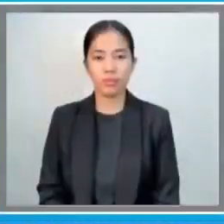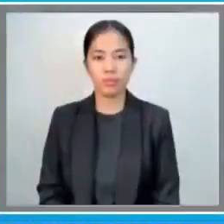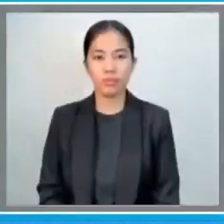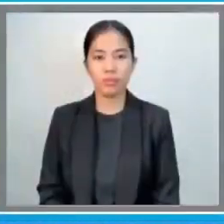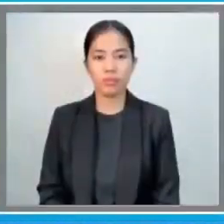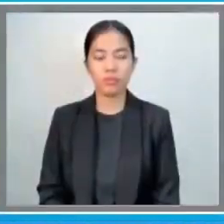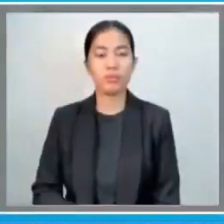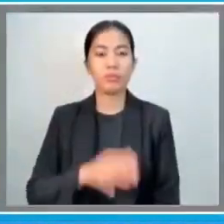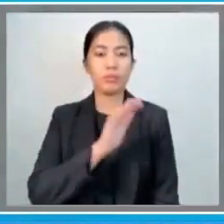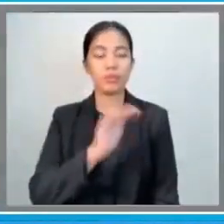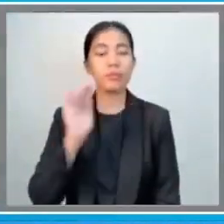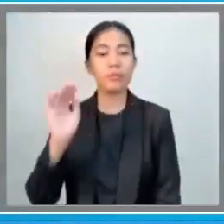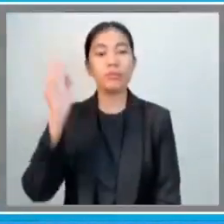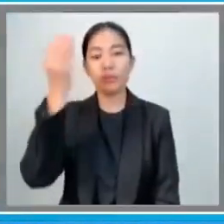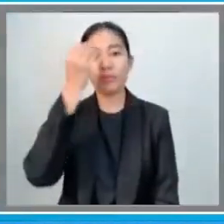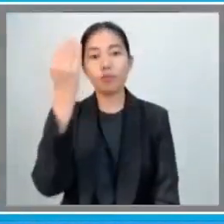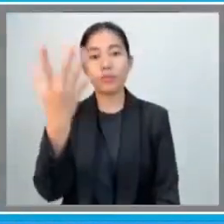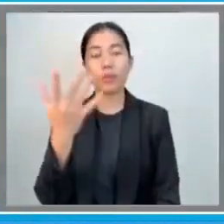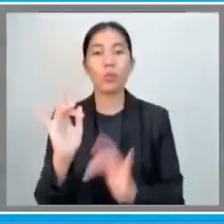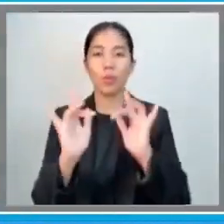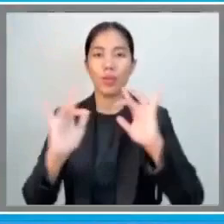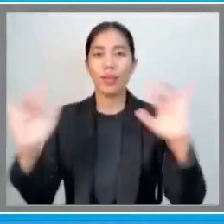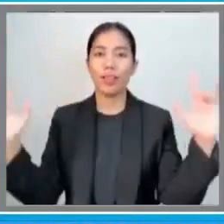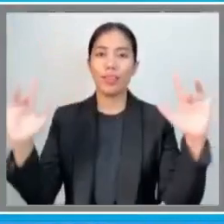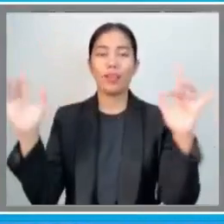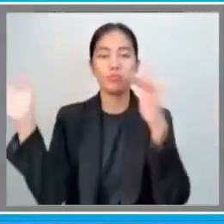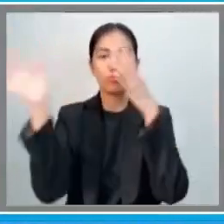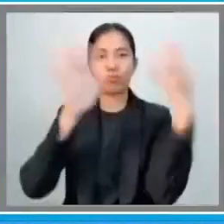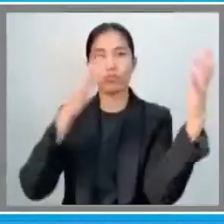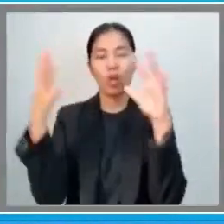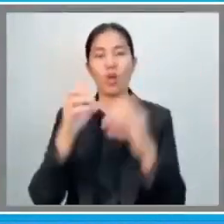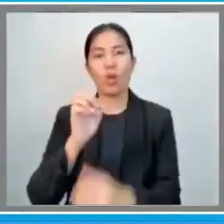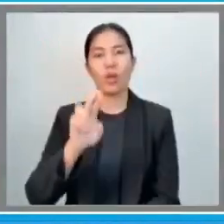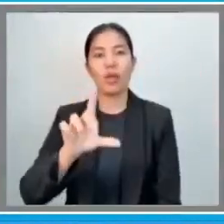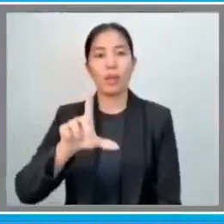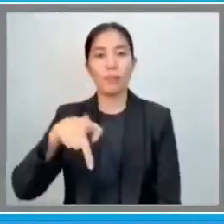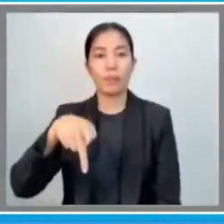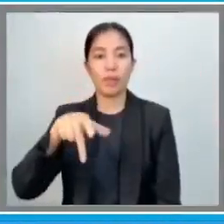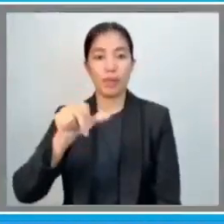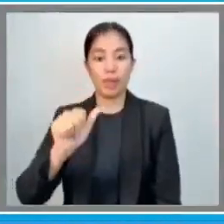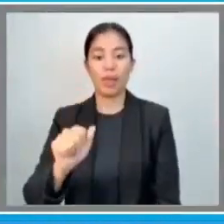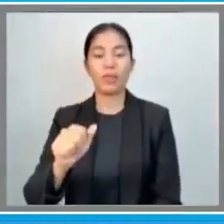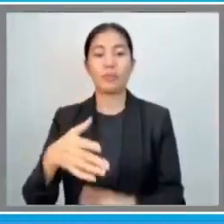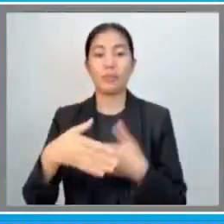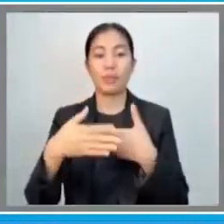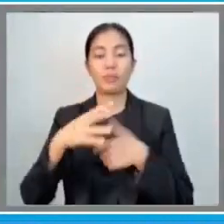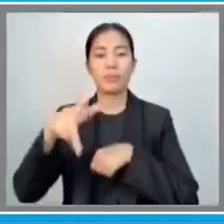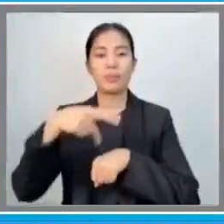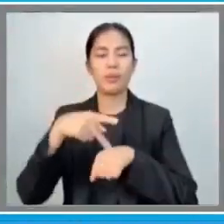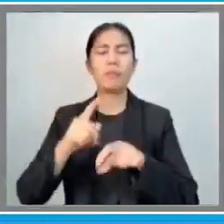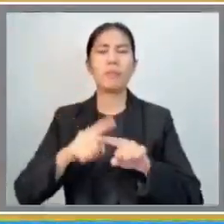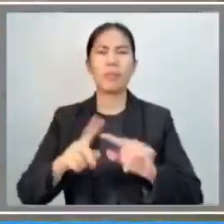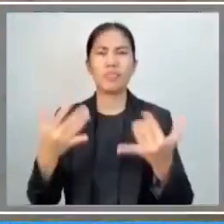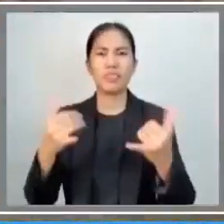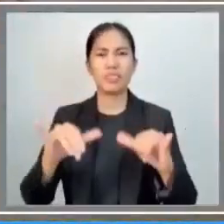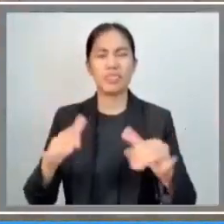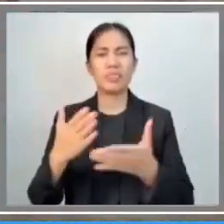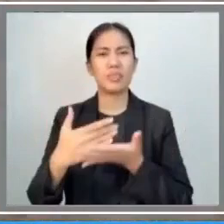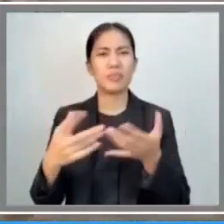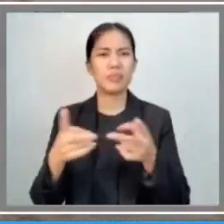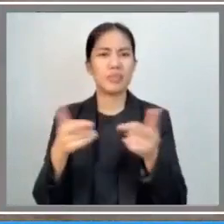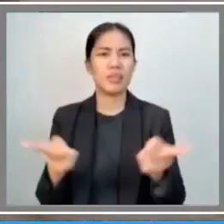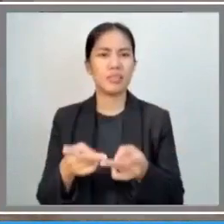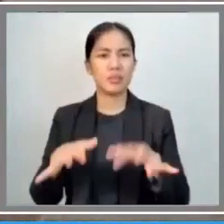makikita wala mang bagyo o low pressure area na nagpapaulan sa bansa, ilang lugar pa rin ang nalubog sa baha. Sa Orion, Bataan, aabot